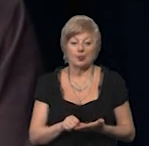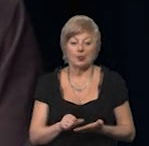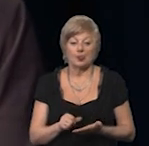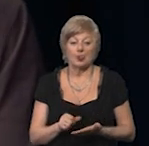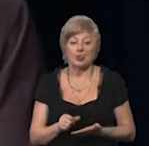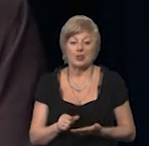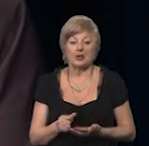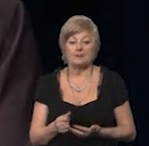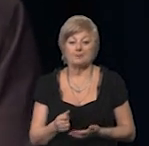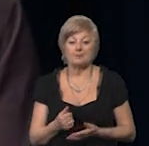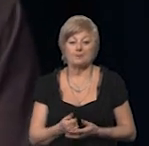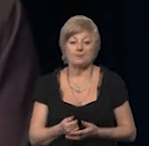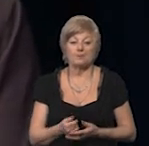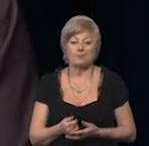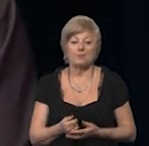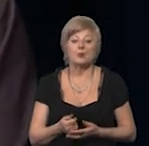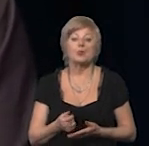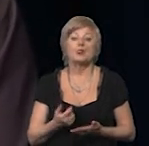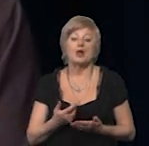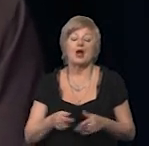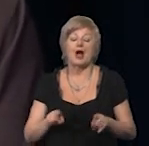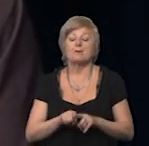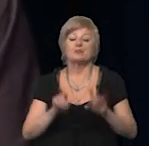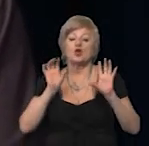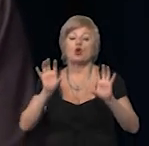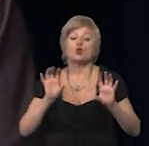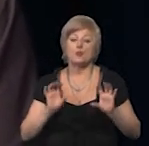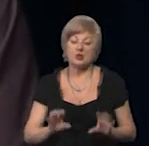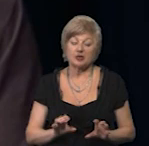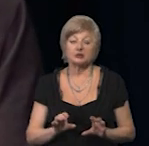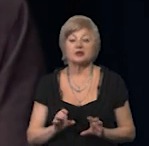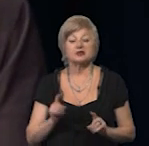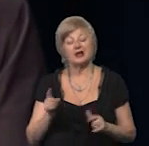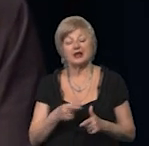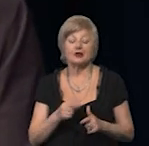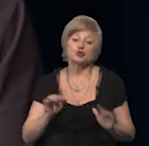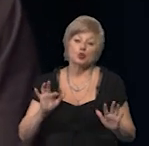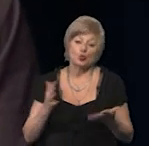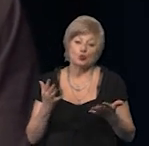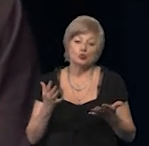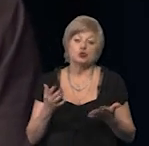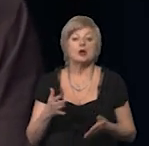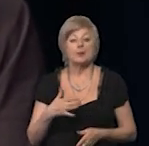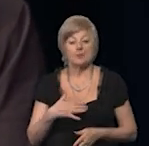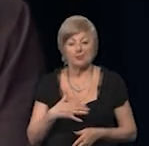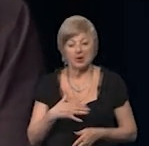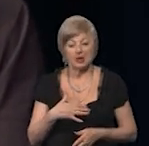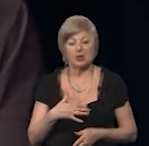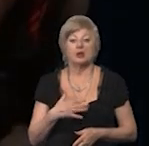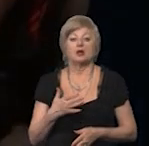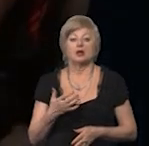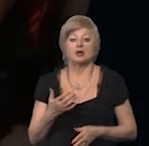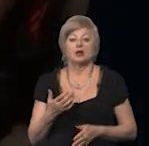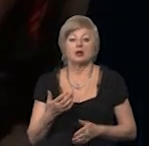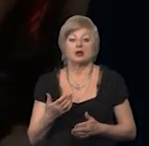такий не знаю, це закономірність або ну, випадок, ми зібралися і